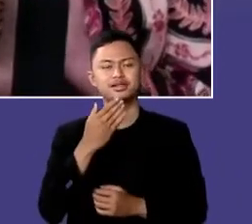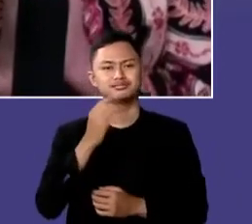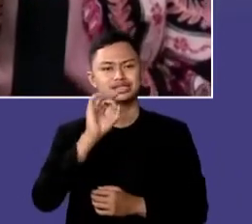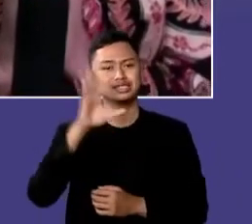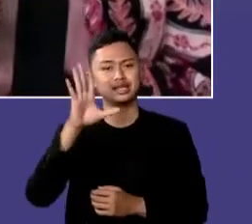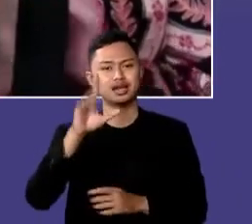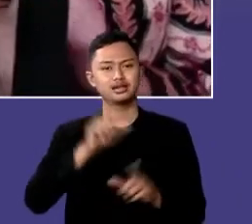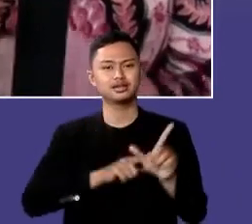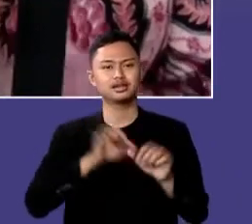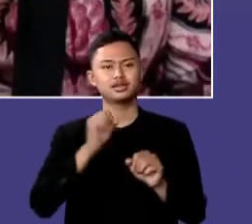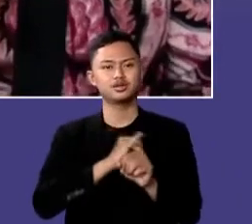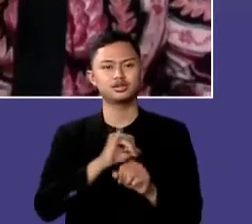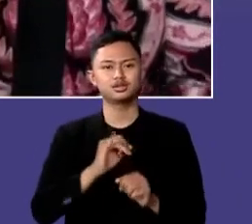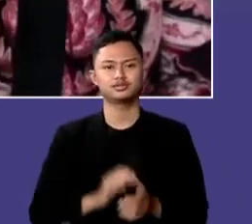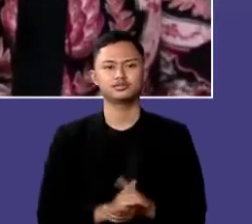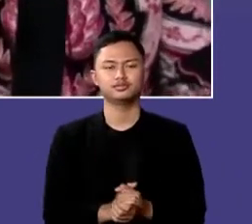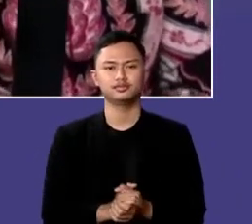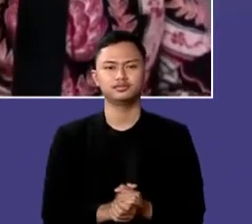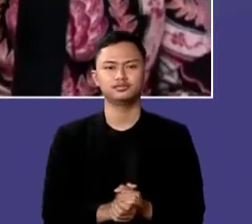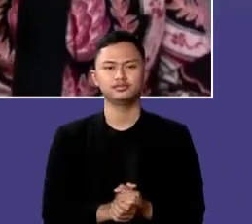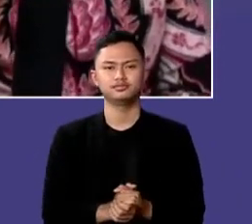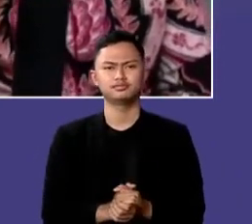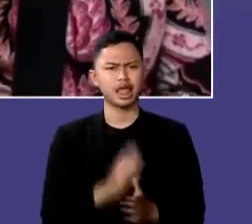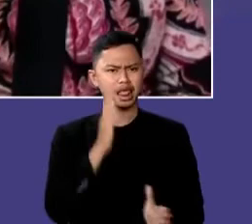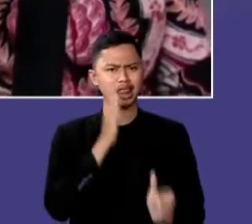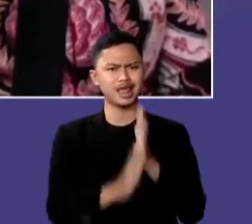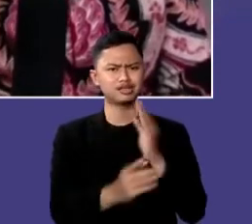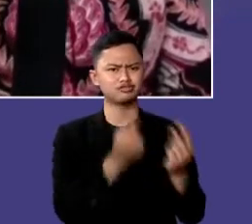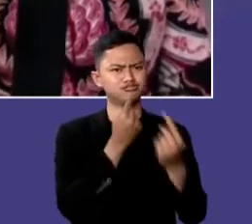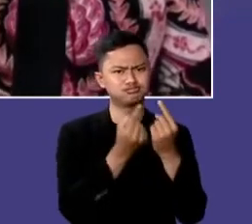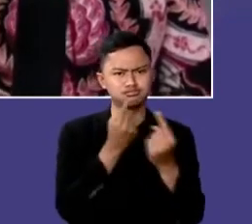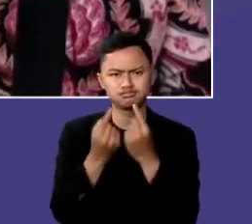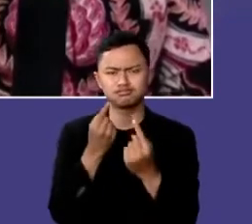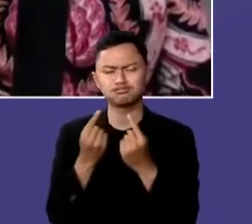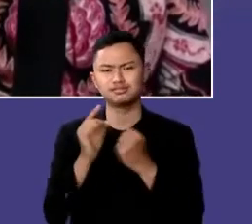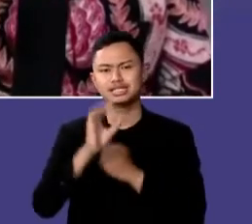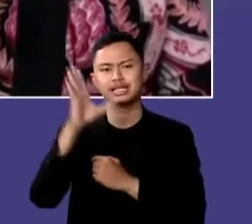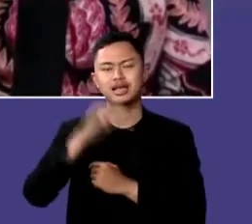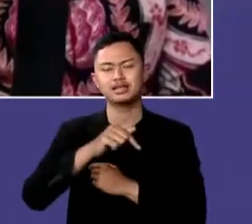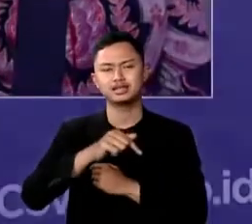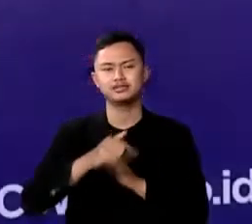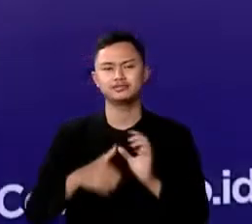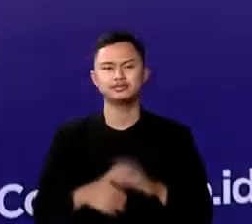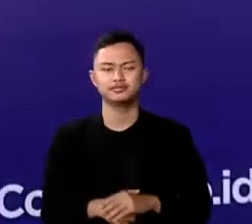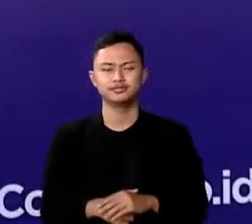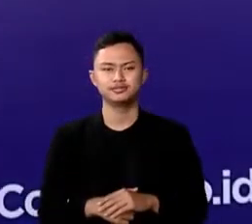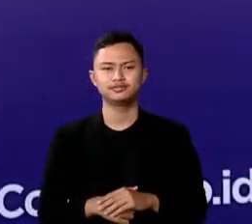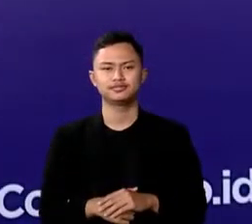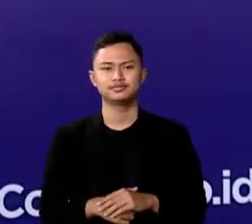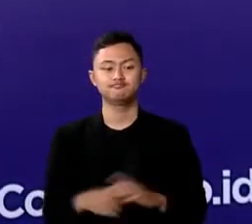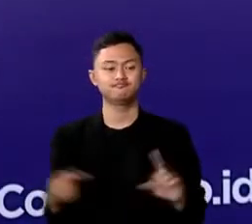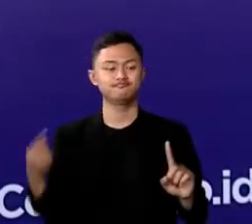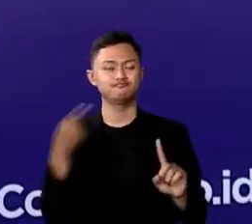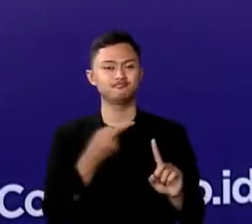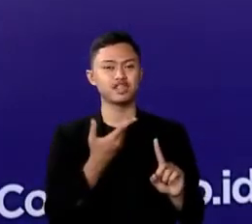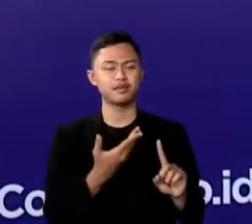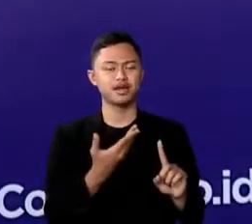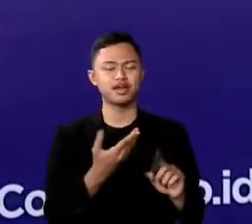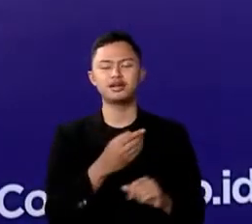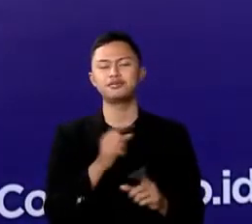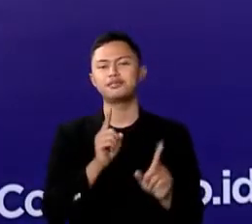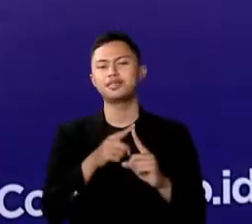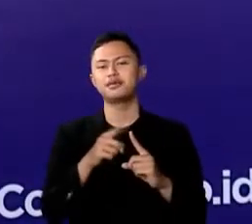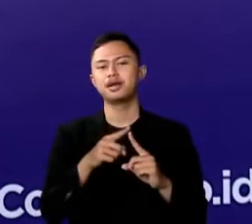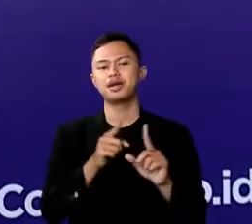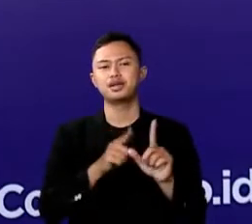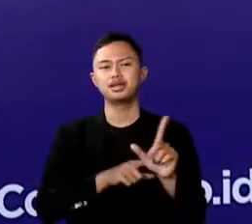Yogi Prawira baik kita langsung saja memulai perbincangan kita pada siang hari ini kita menuju ke dokter